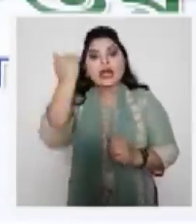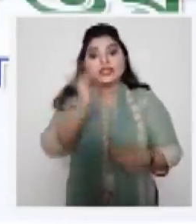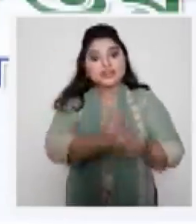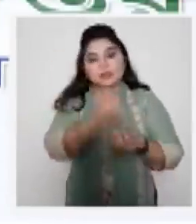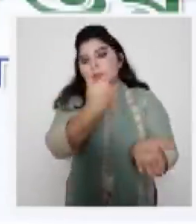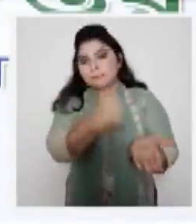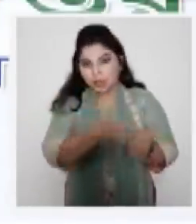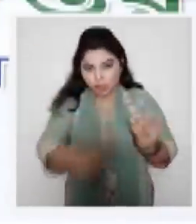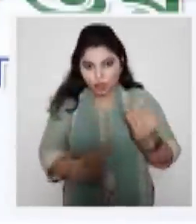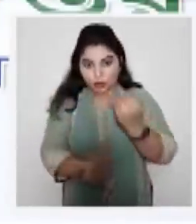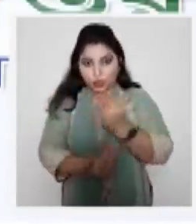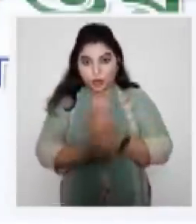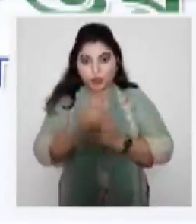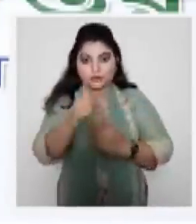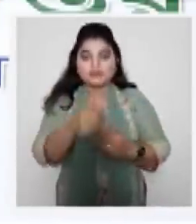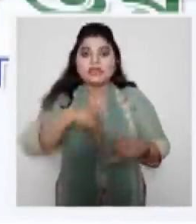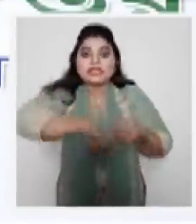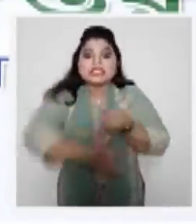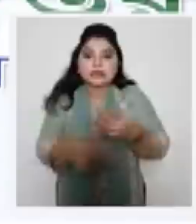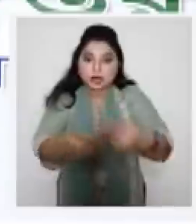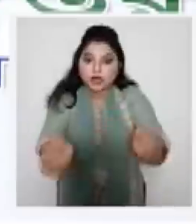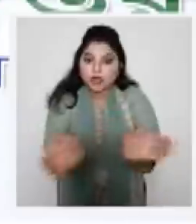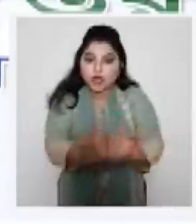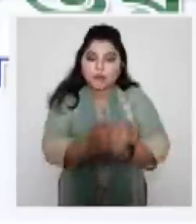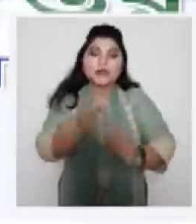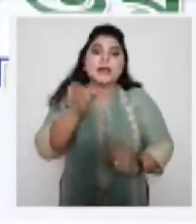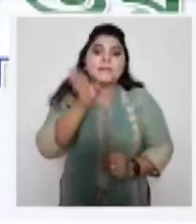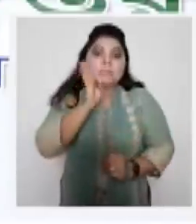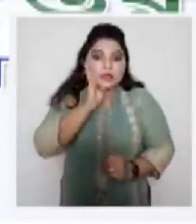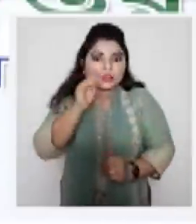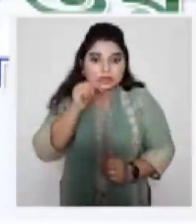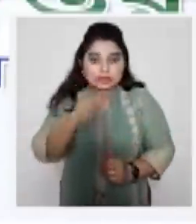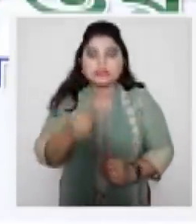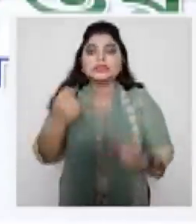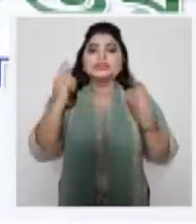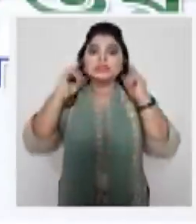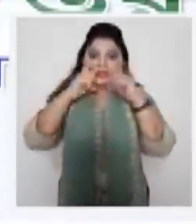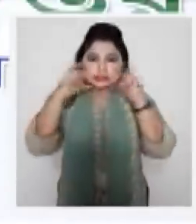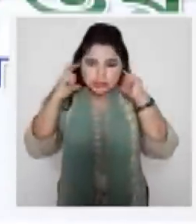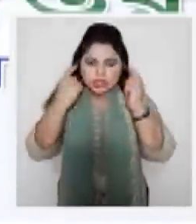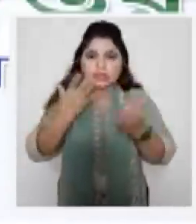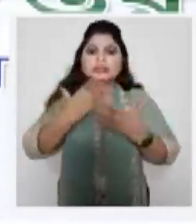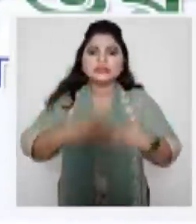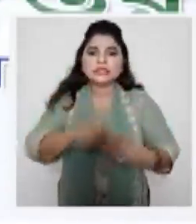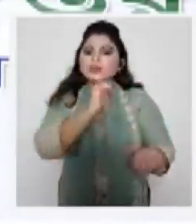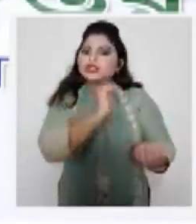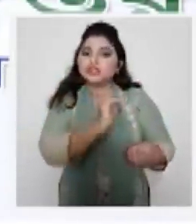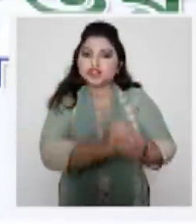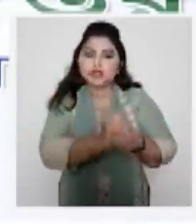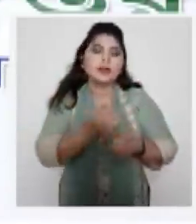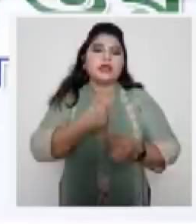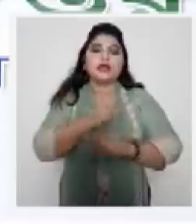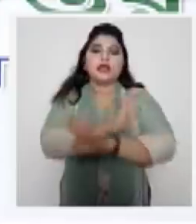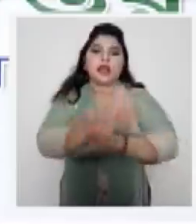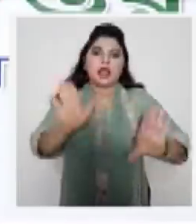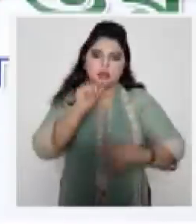সংগৃহীত তালিকায় যুক্ত ছিল এটাকে বাদ দেওয়া হয়েছে, কারণ যে সার্ভে কমিটি 24,000 ব্যক্তিগত